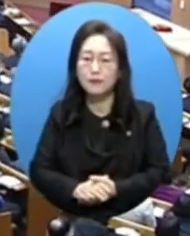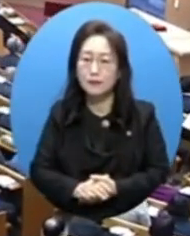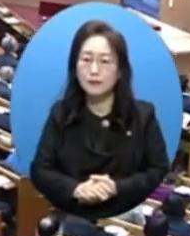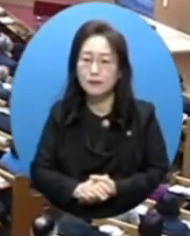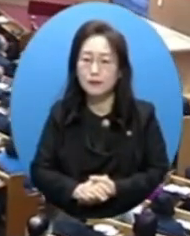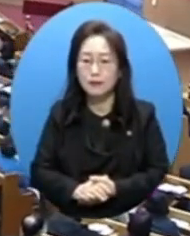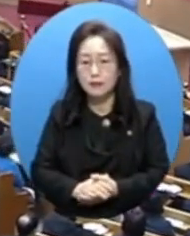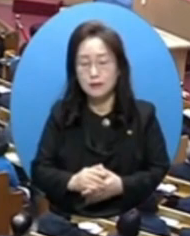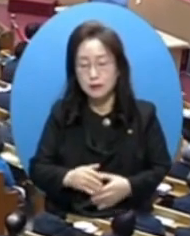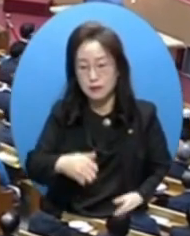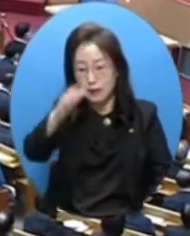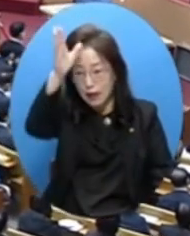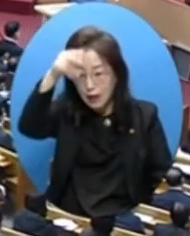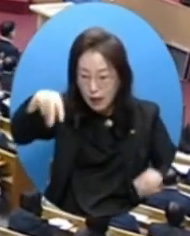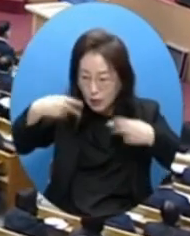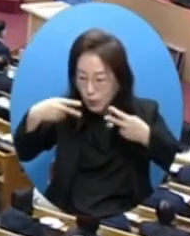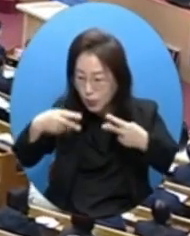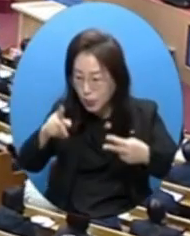그건 한 라면 하나 없습니다.